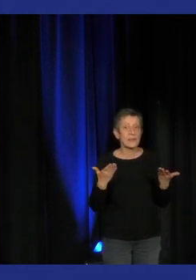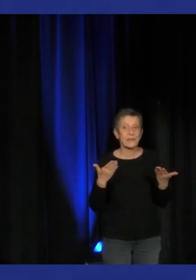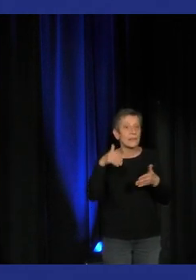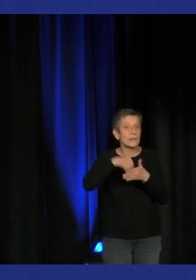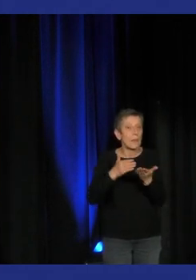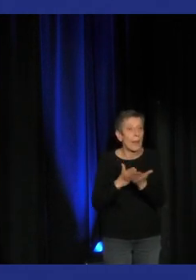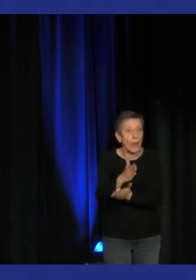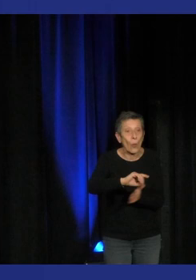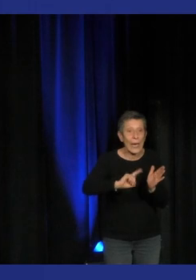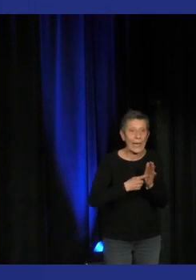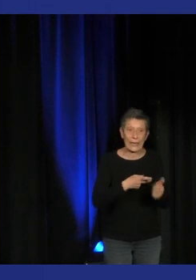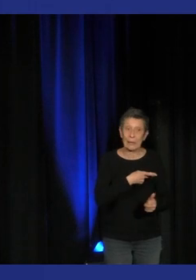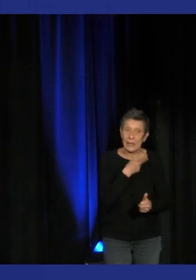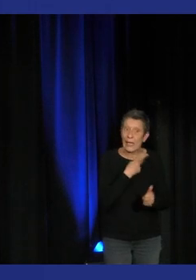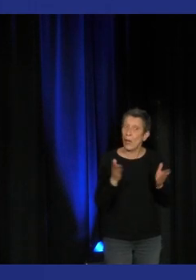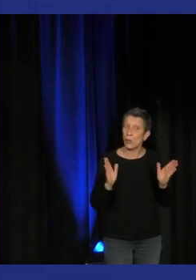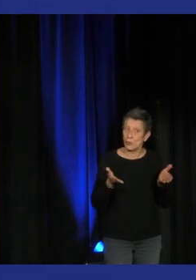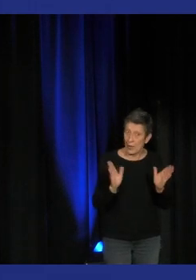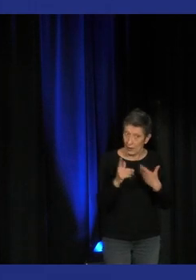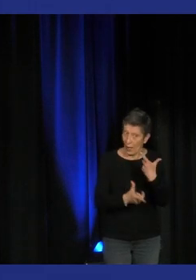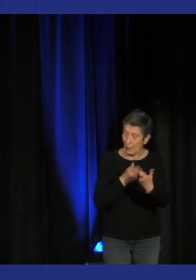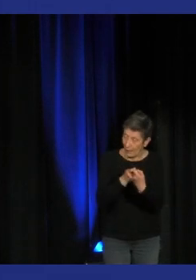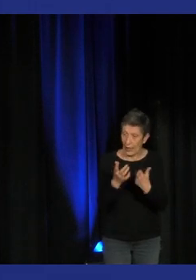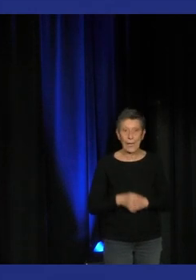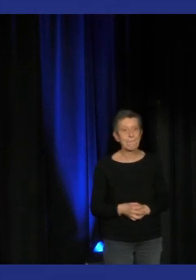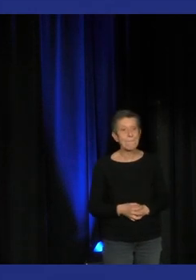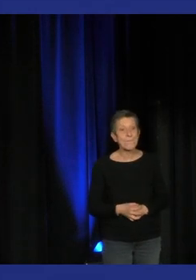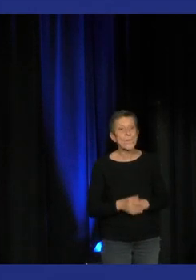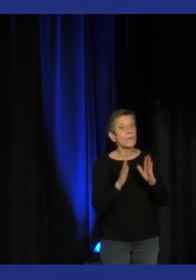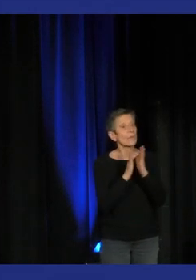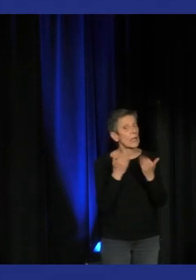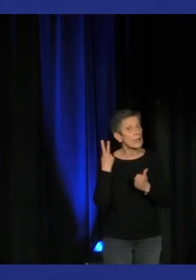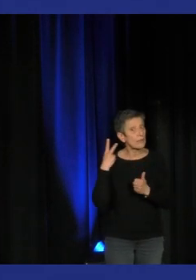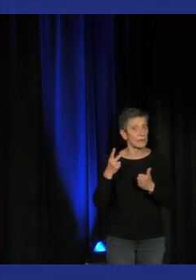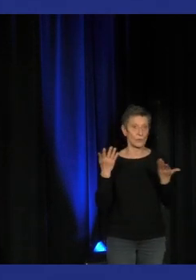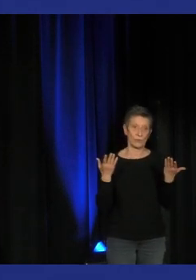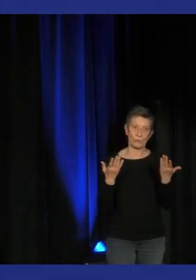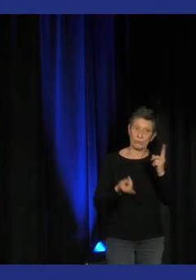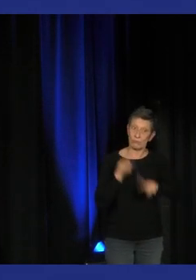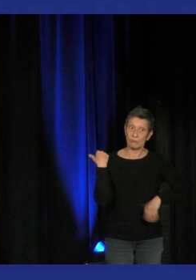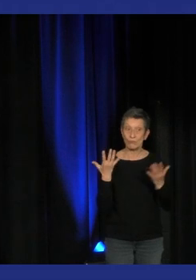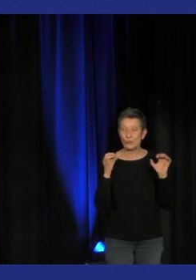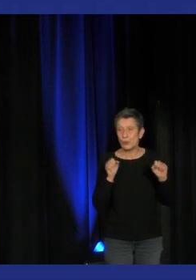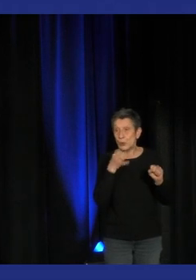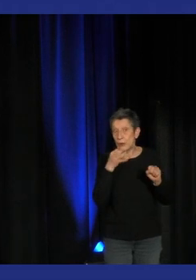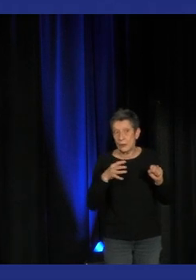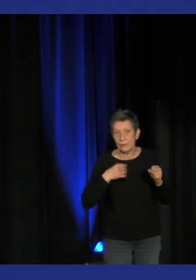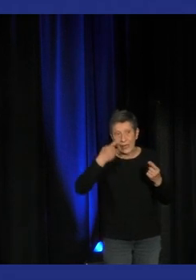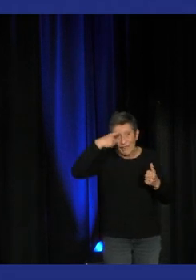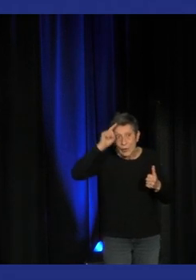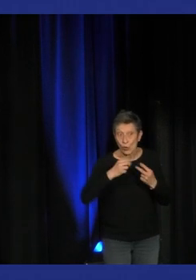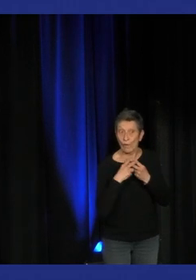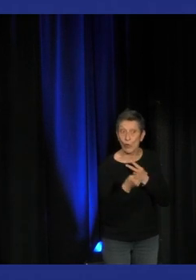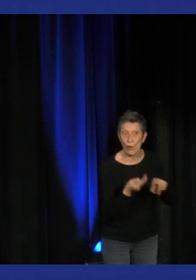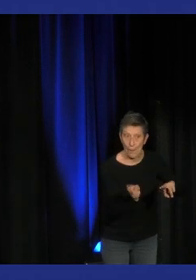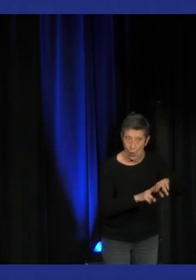parcours éthique médicale et hospitalière appliquée. Donc parmi vos ouvrages de référence, là aussi, on peut citer « Des philosophes devant